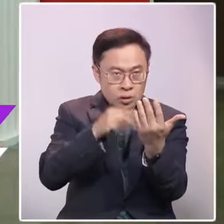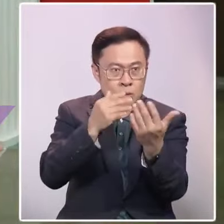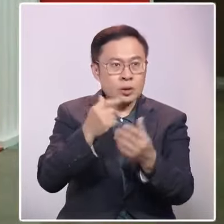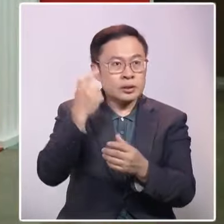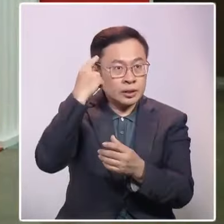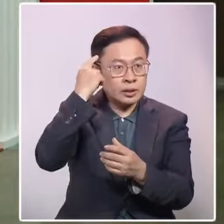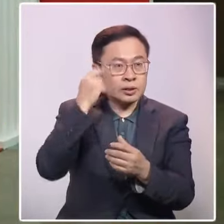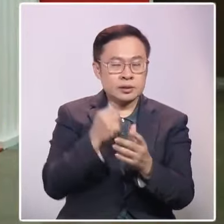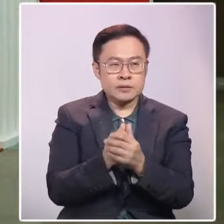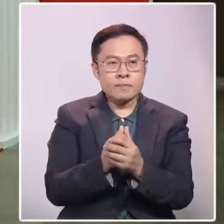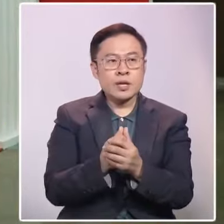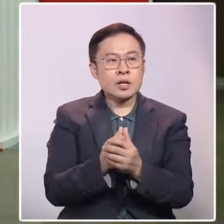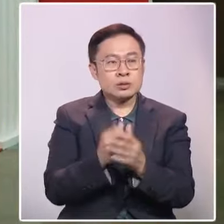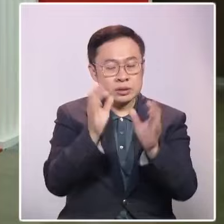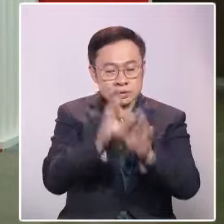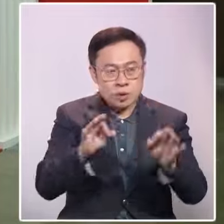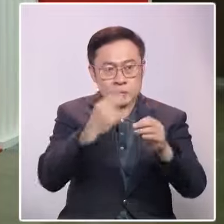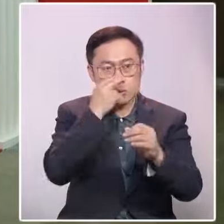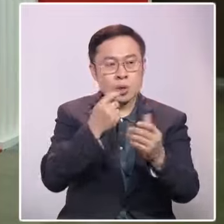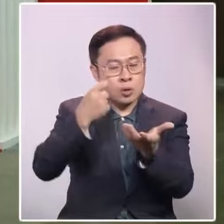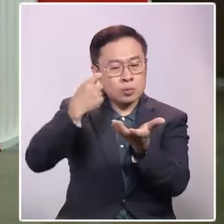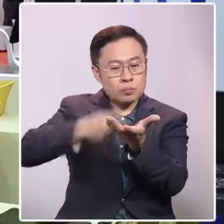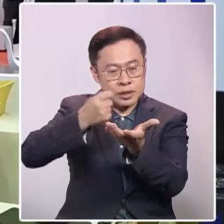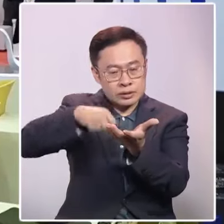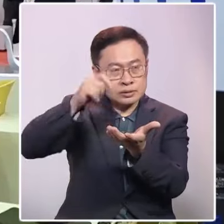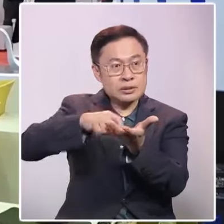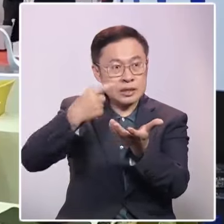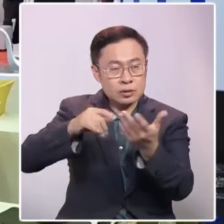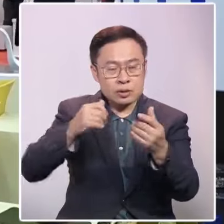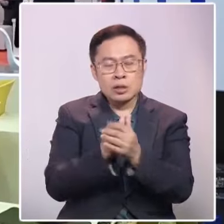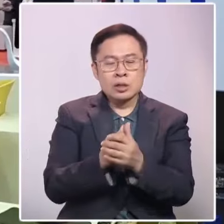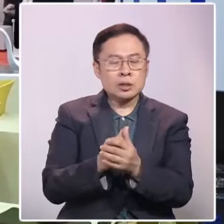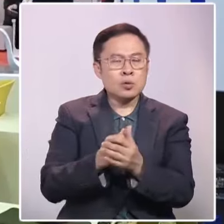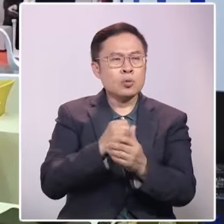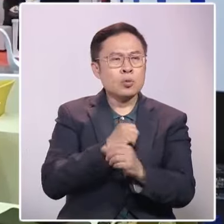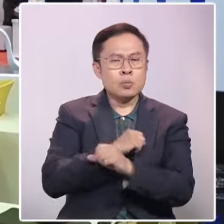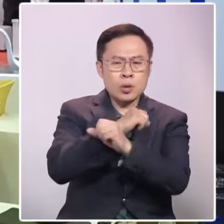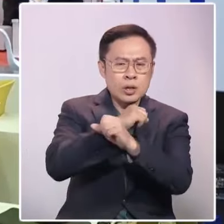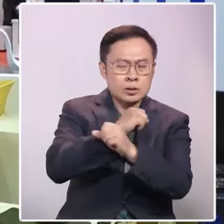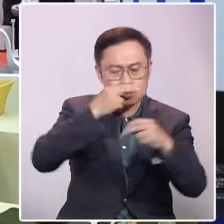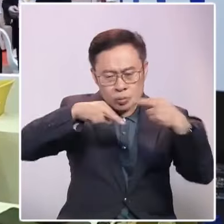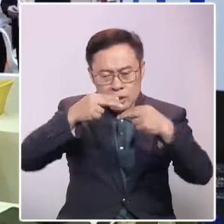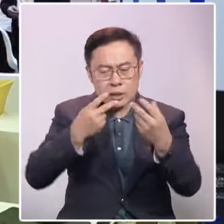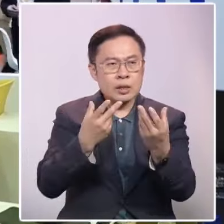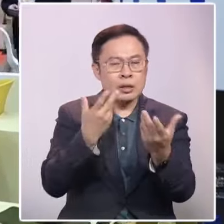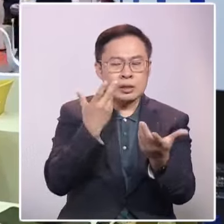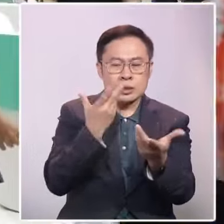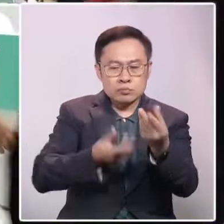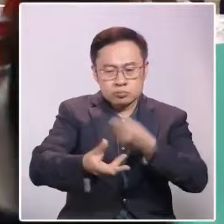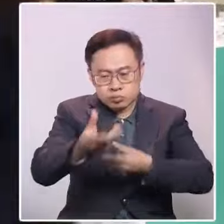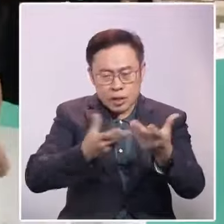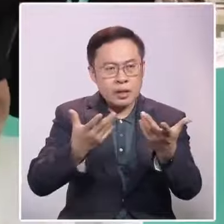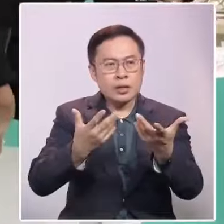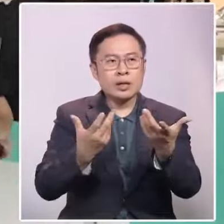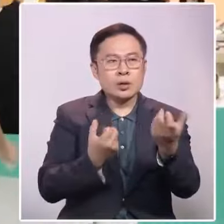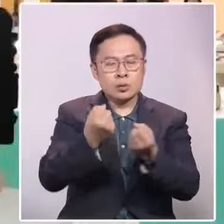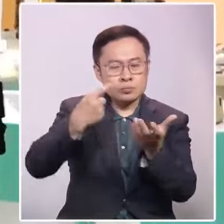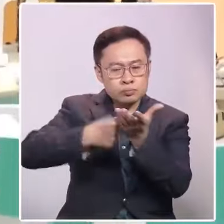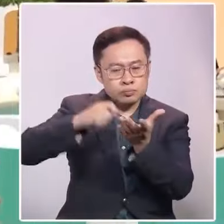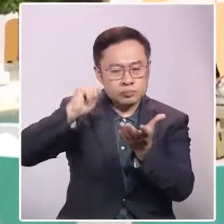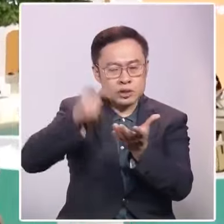รอบคอบนะครับรวมทั้งขอบเขตความคุ้มครองที่ตรงกับความต้องการและก็มีความสะดวกในการเคลมประกันด้วยก็ถือว่าเป็นข่